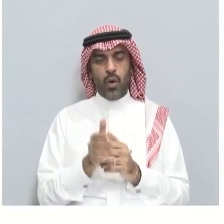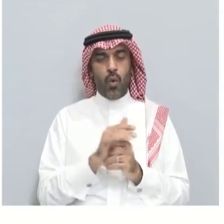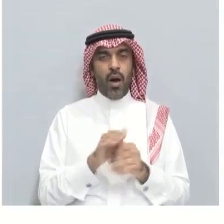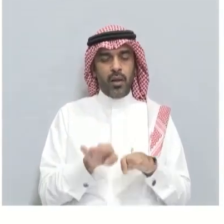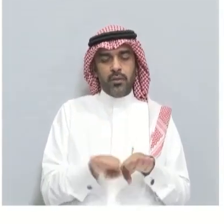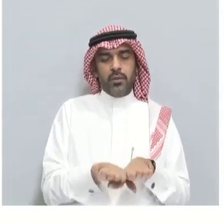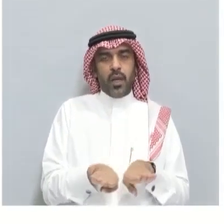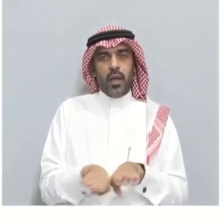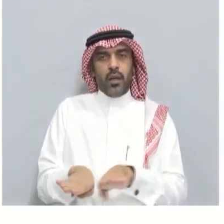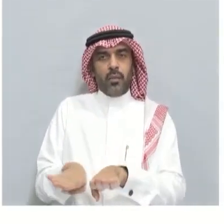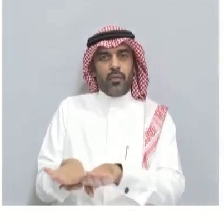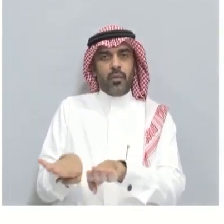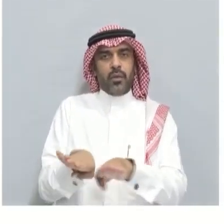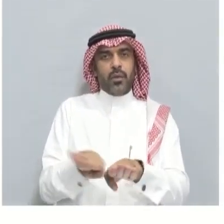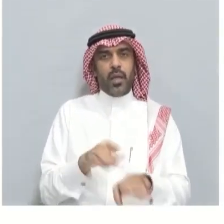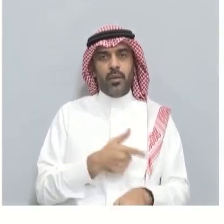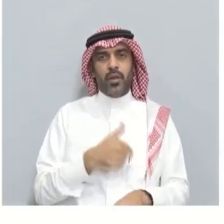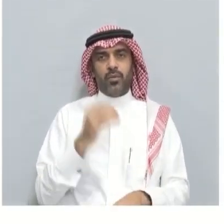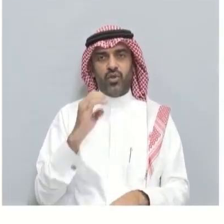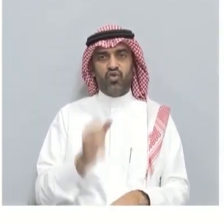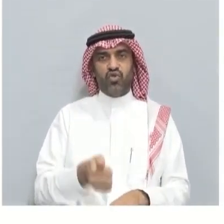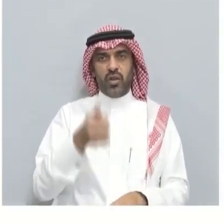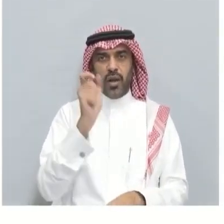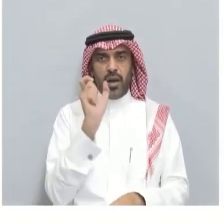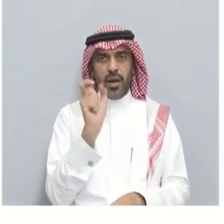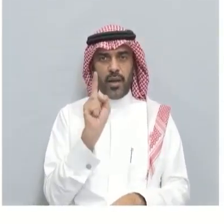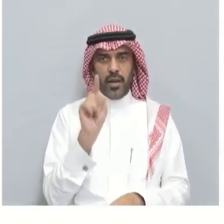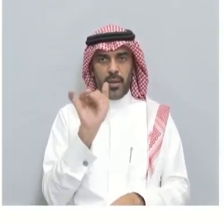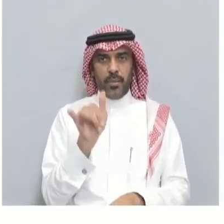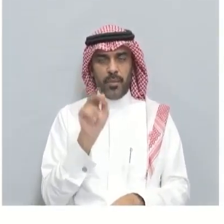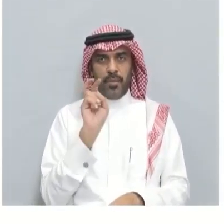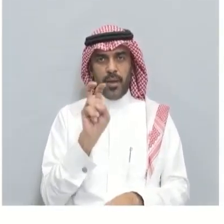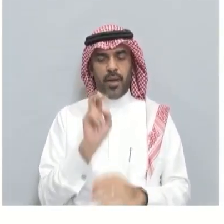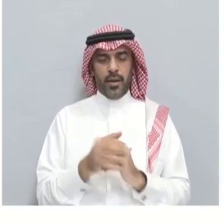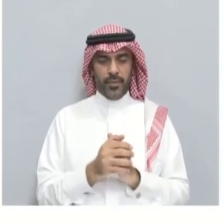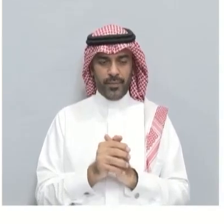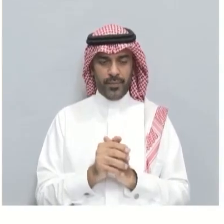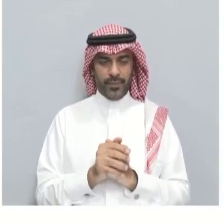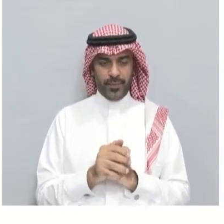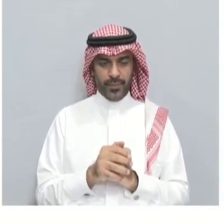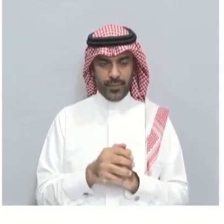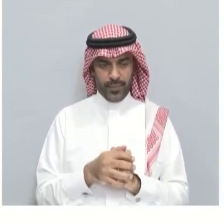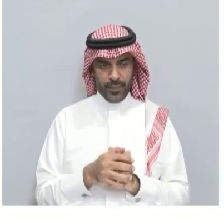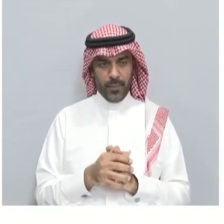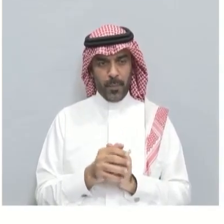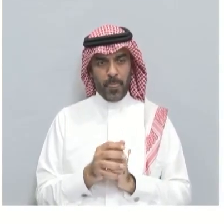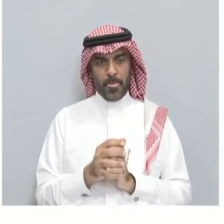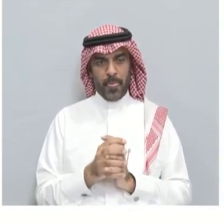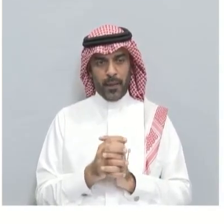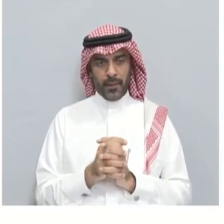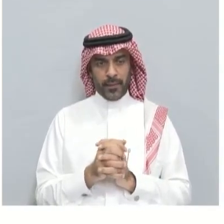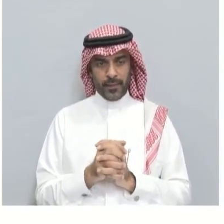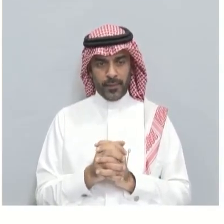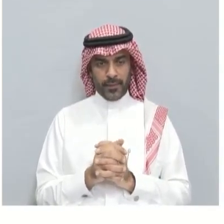بمحاذاه بعضها ماذا البعض مثل لدينا ماذا لدينا صدع البحر الميت التحويلي هذا يعتبر